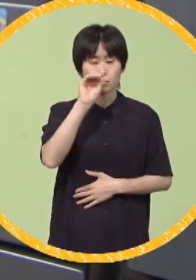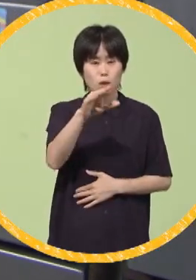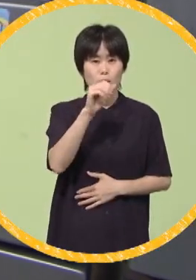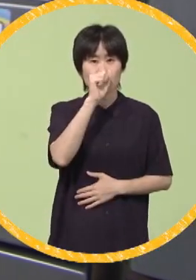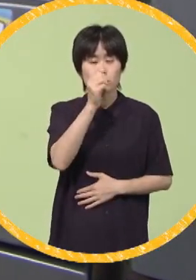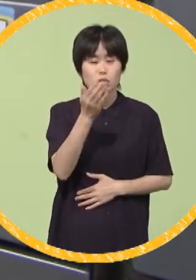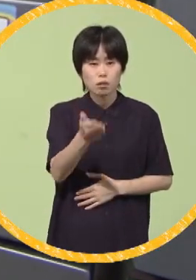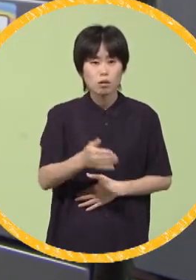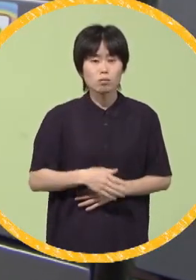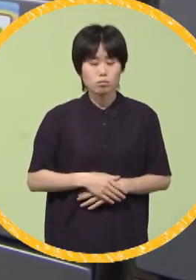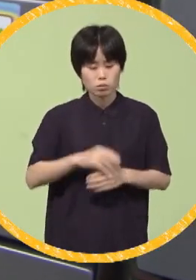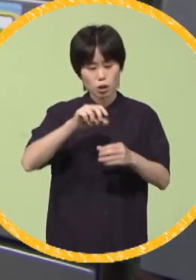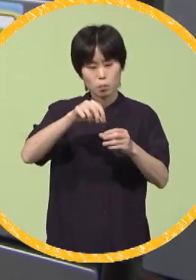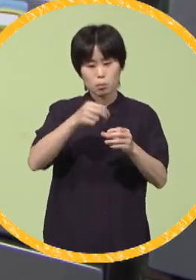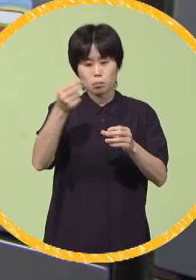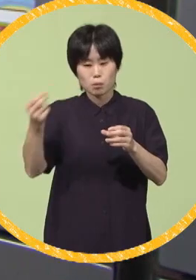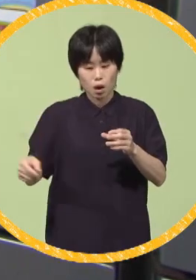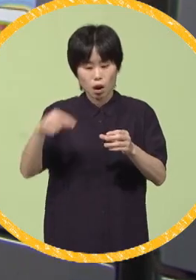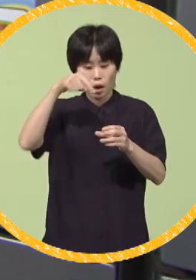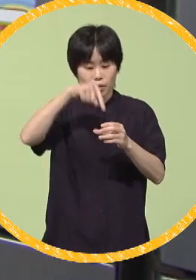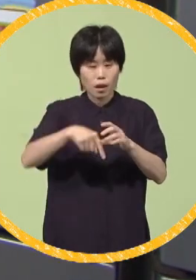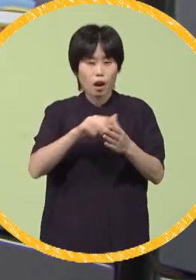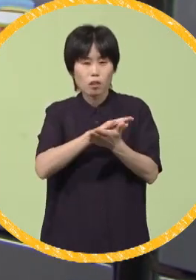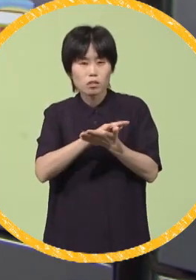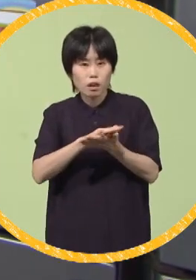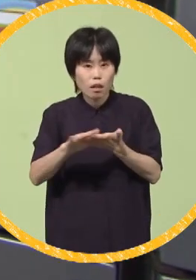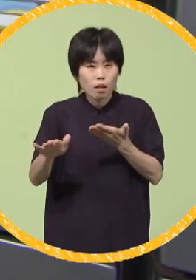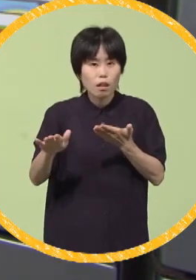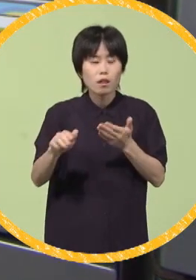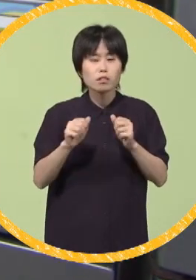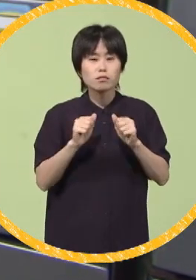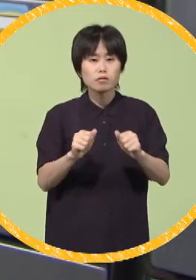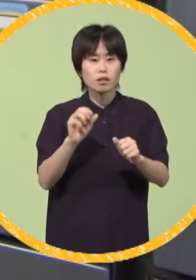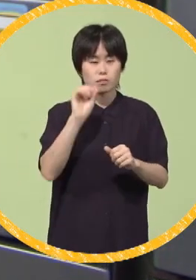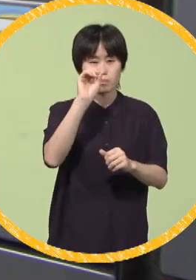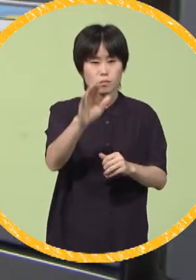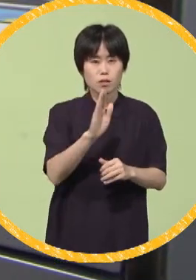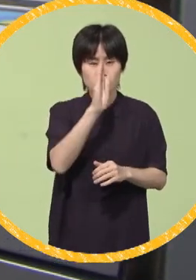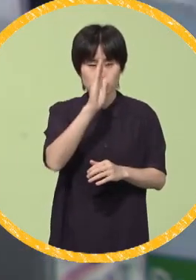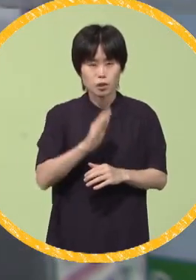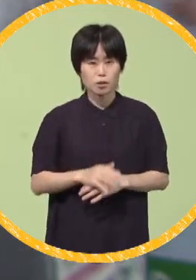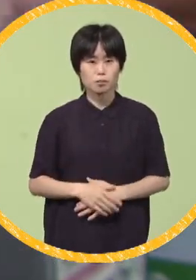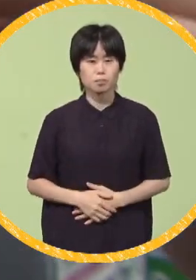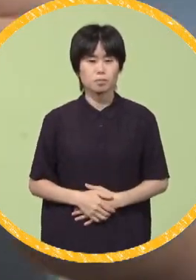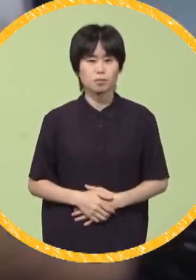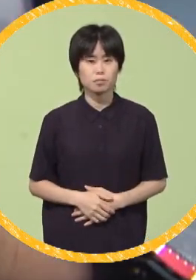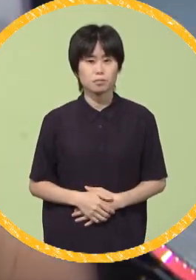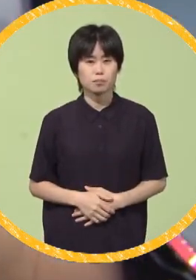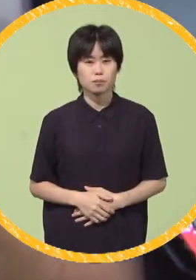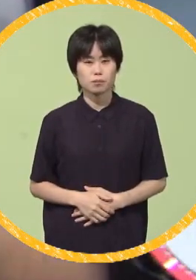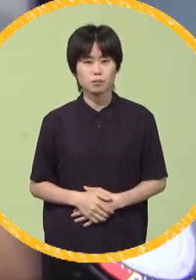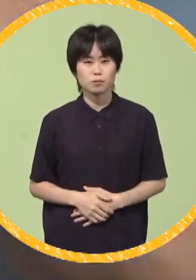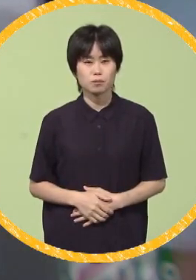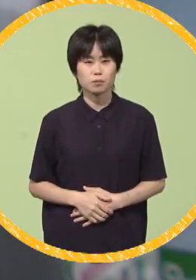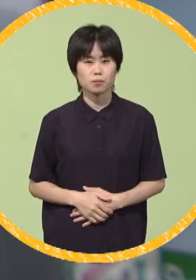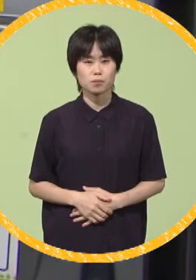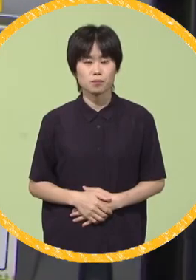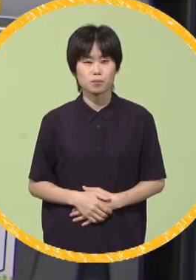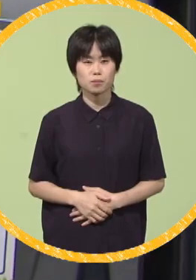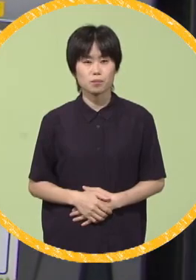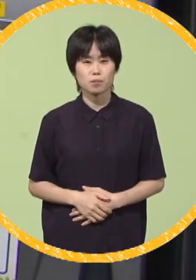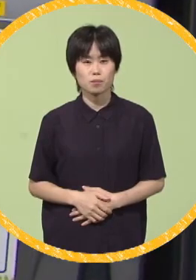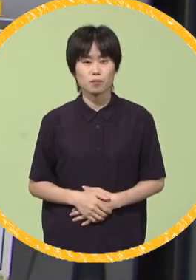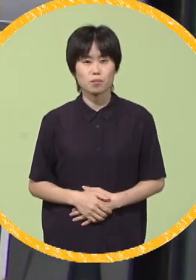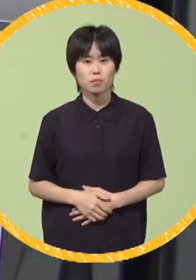そうですね、キャップ取っていただいて、はい、中をきれいな状態にしていただいて入れていただくという形になります。 わかりました。じゃあ入れます。はい、おいしょ。